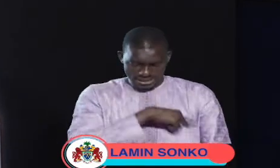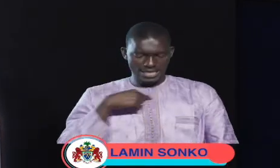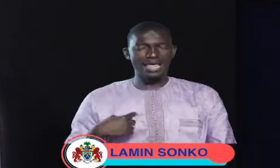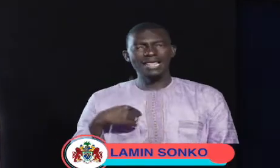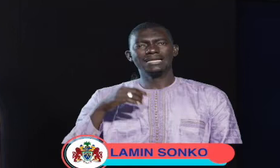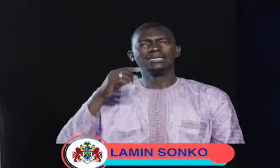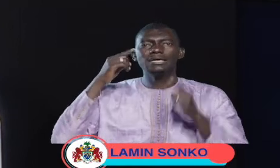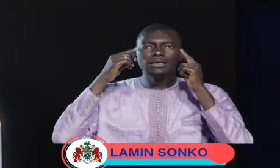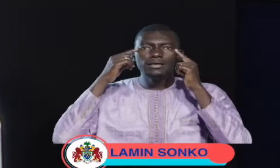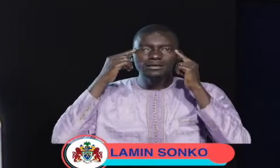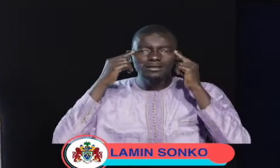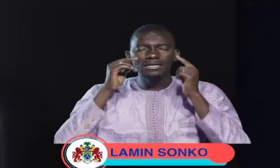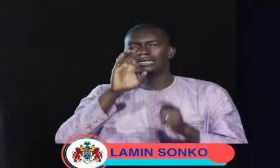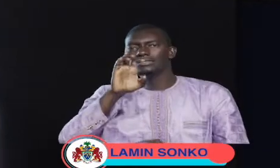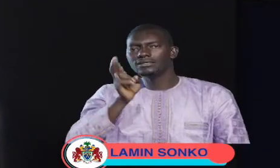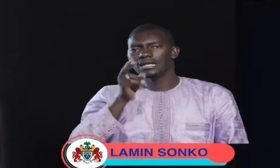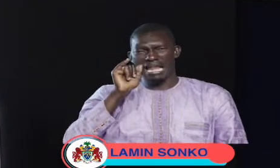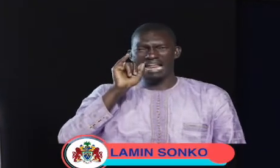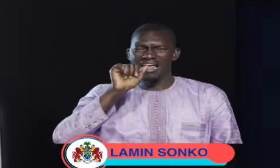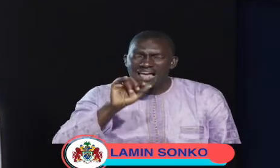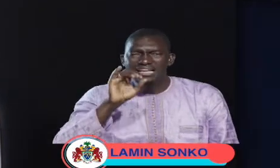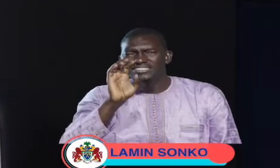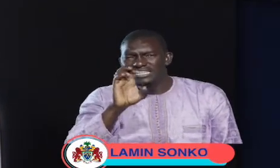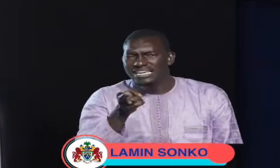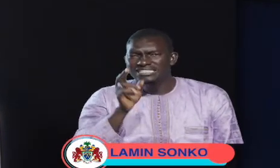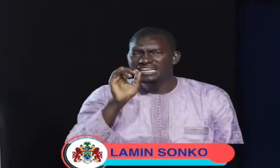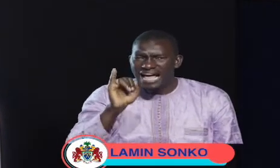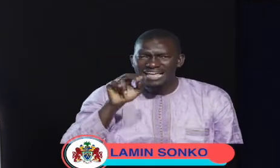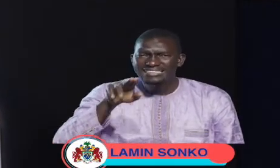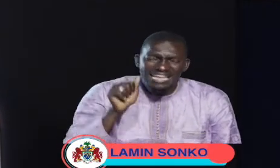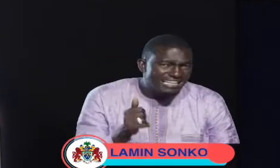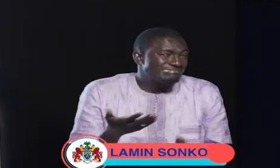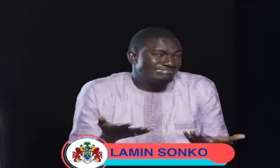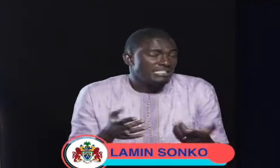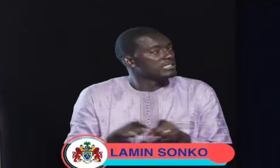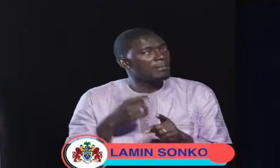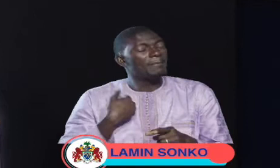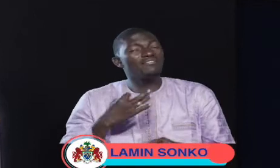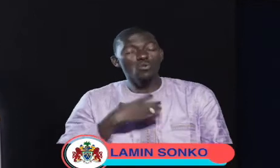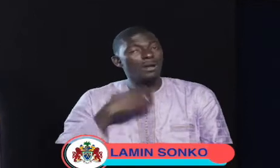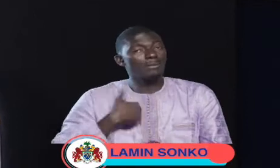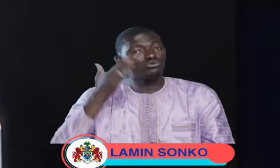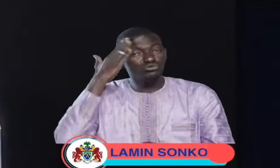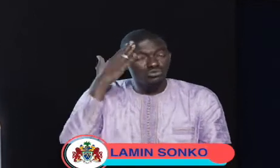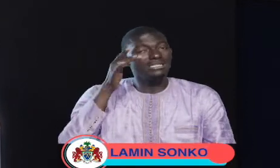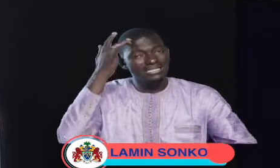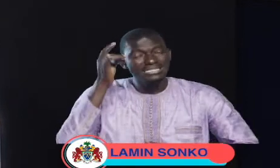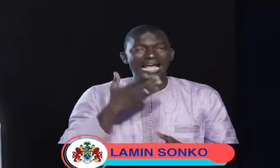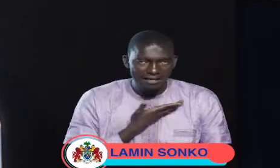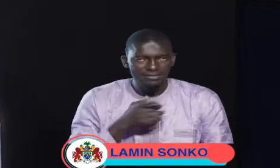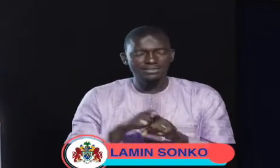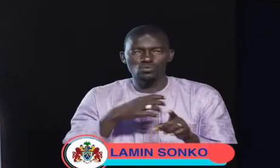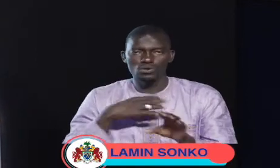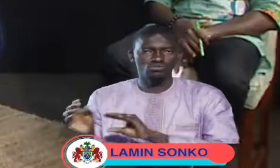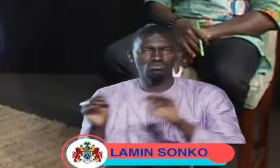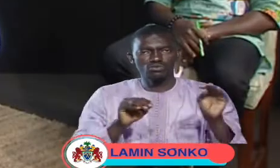bi jahan ka bi to mando malla ko nyin kuran be kere ne bare ko sa fo mole fanan ko kuran wo nyin bi la fa mole alon ko kuran nyin be kere ne c'est la cita a